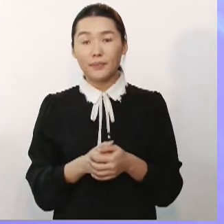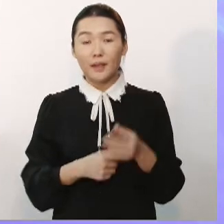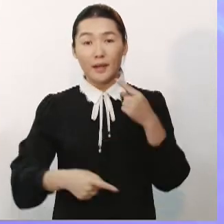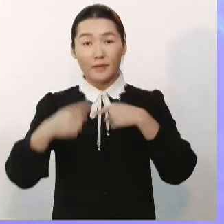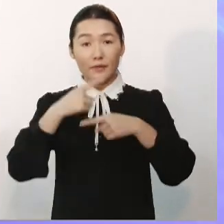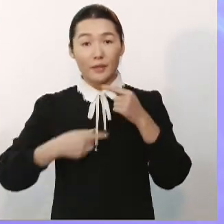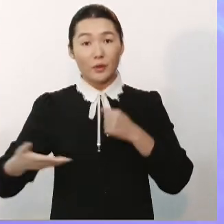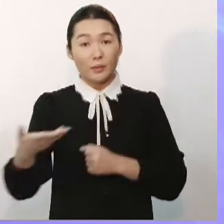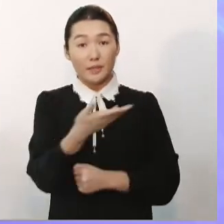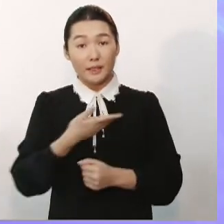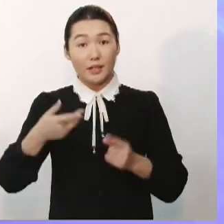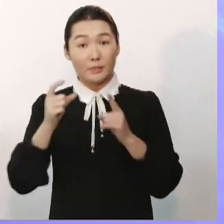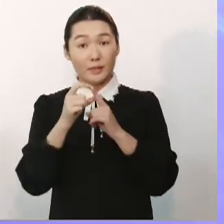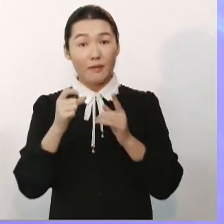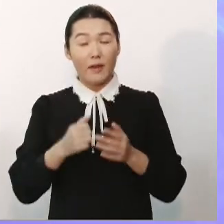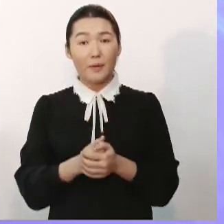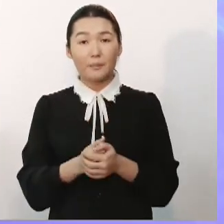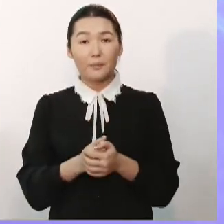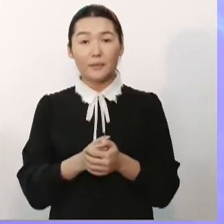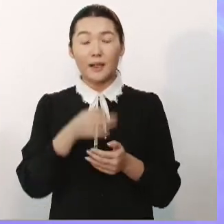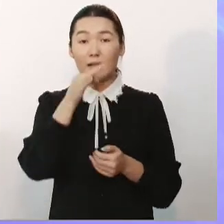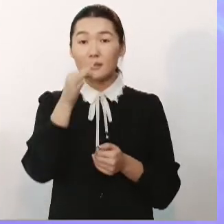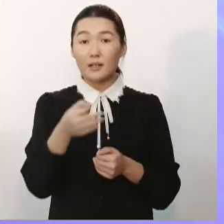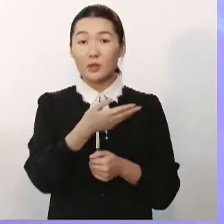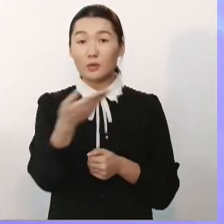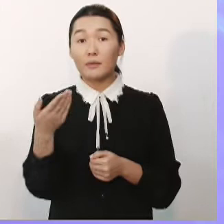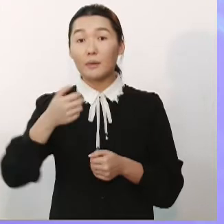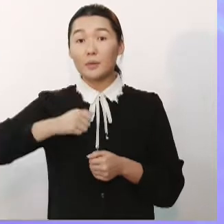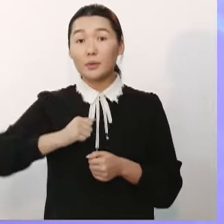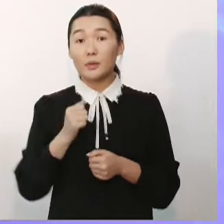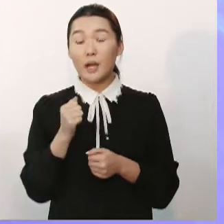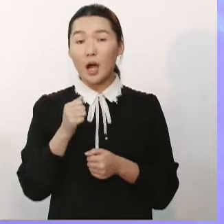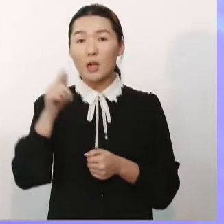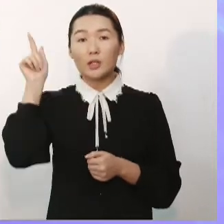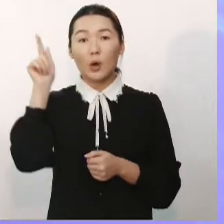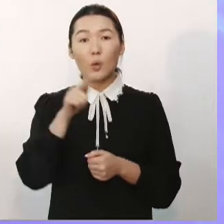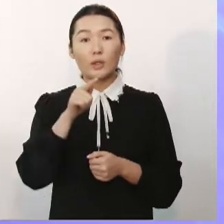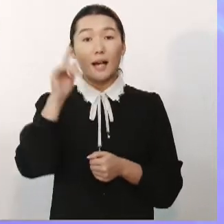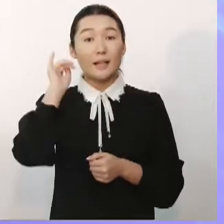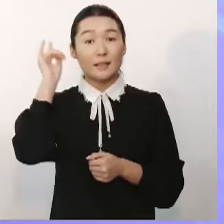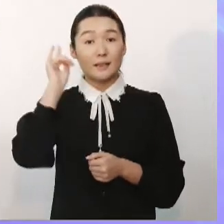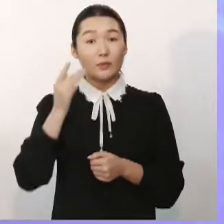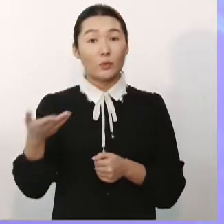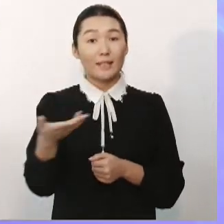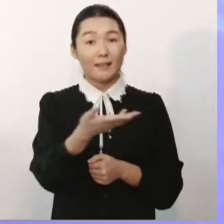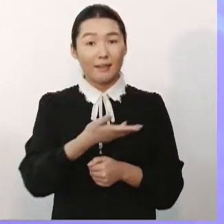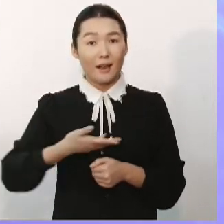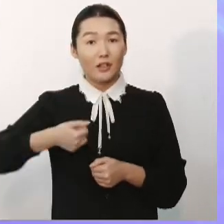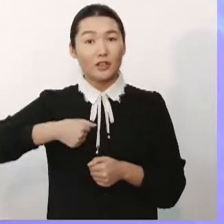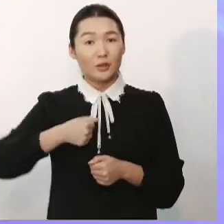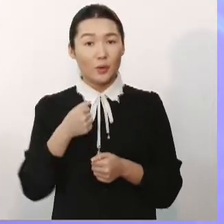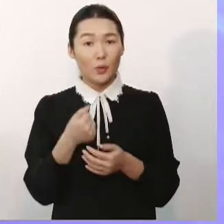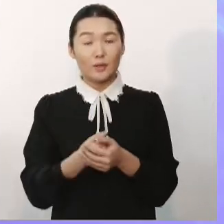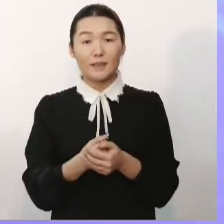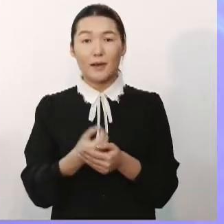Вернемся к нашим словам, ребята. Скажу вам, друзья, что ударные звуки наши, друзья,